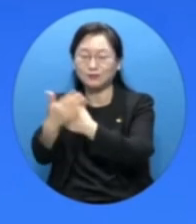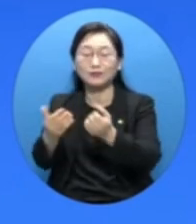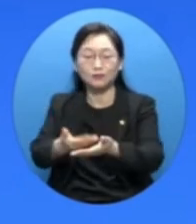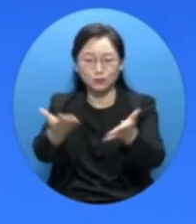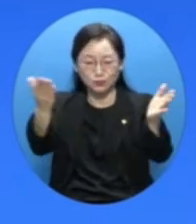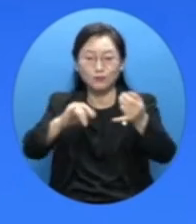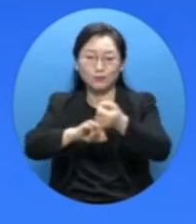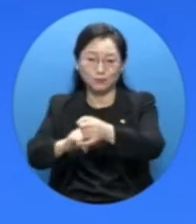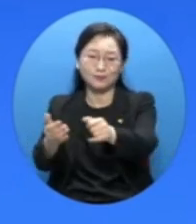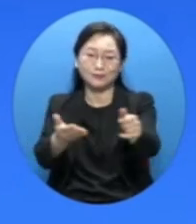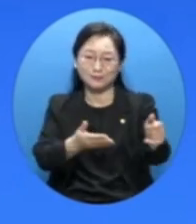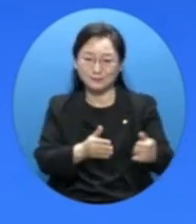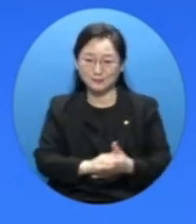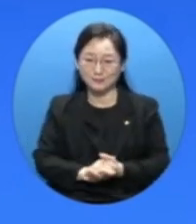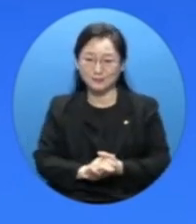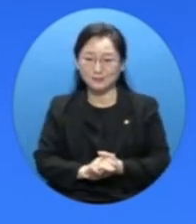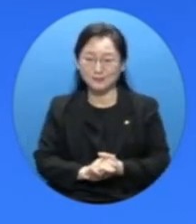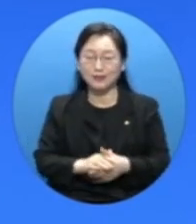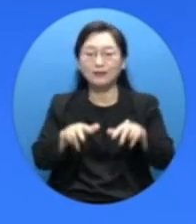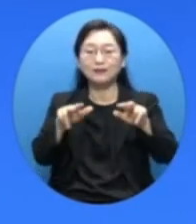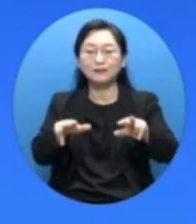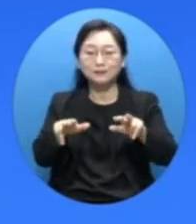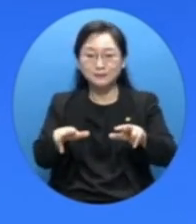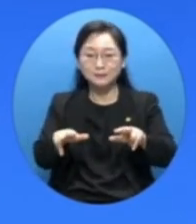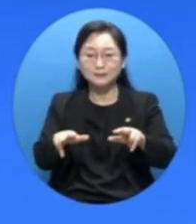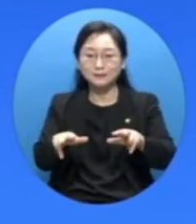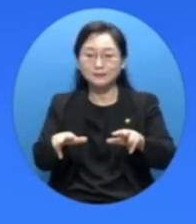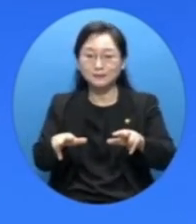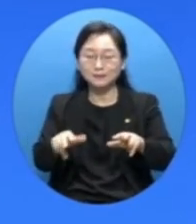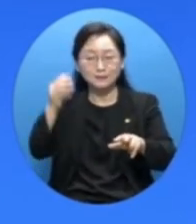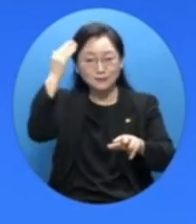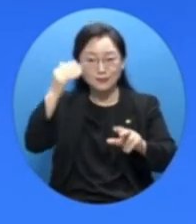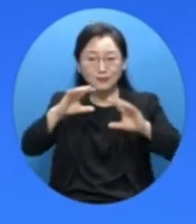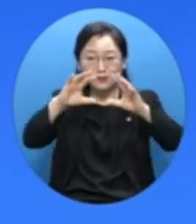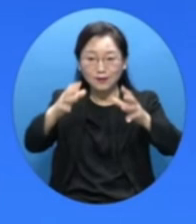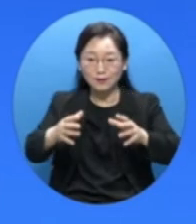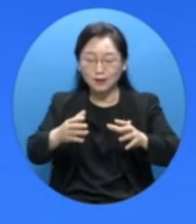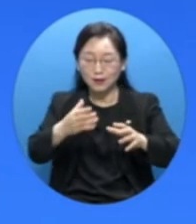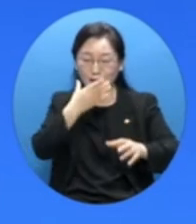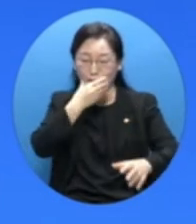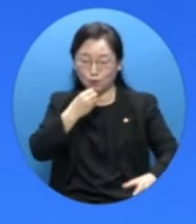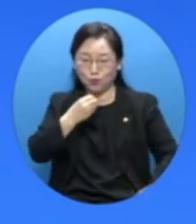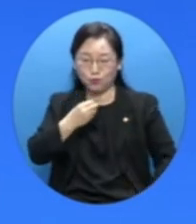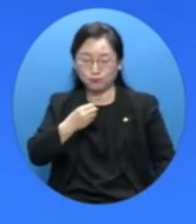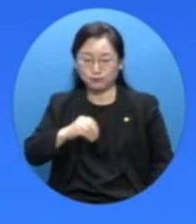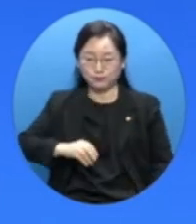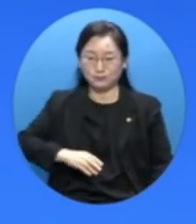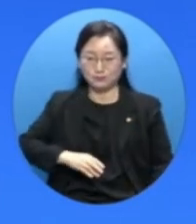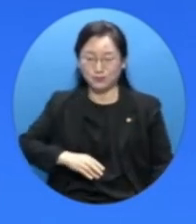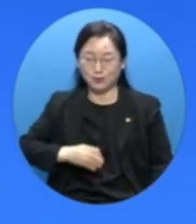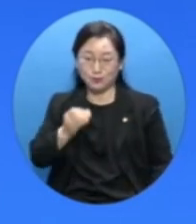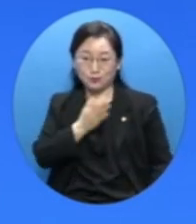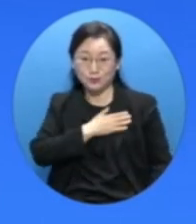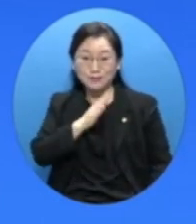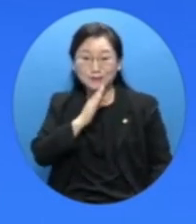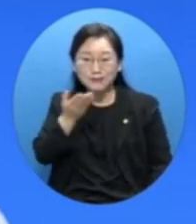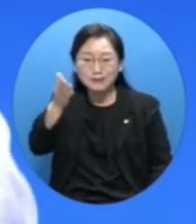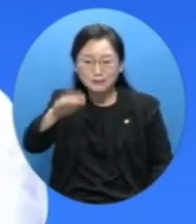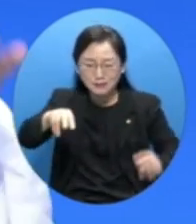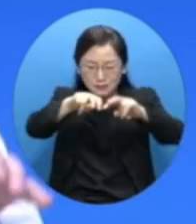것입니다. 지금 대한민국이 복지국가 되었고 자산나라가 되었다고 하지만